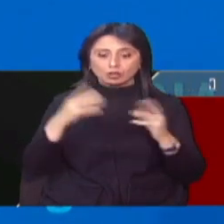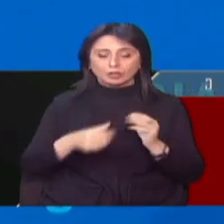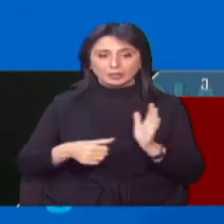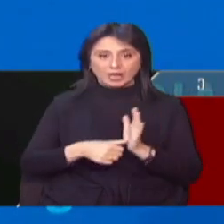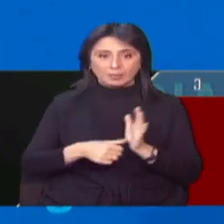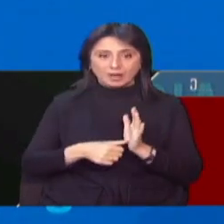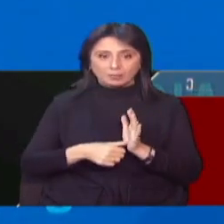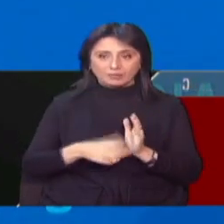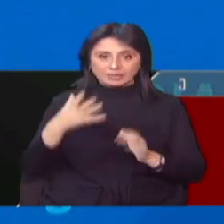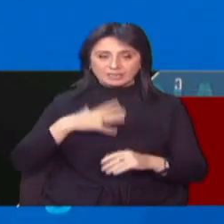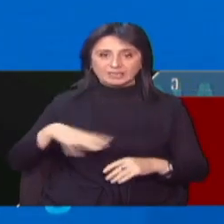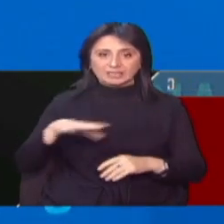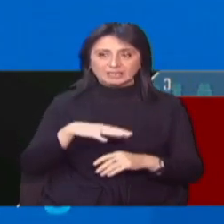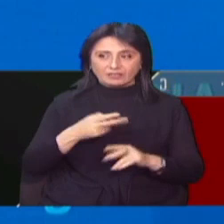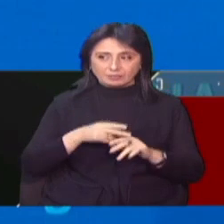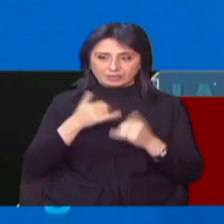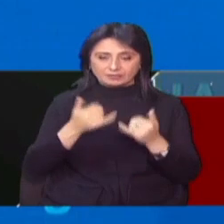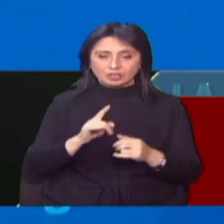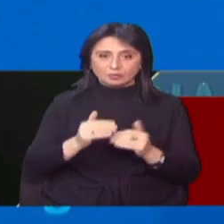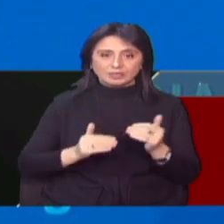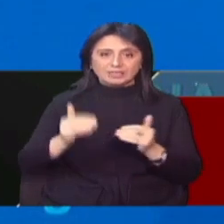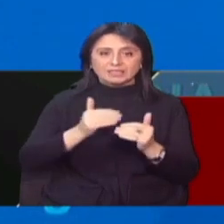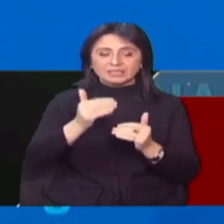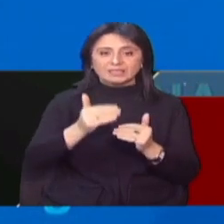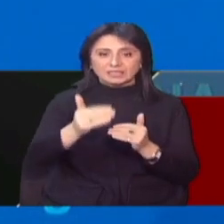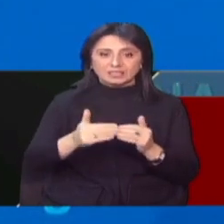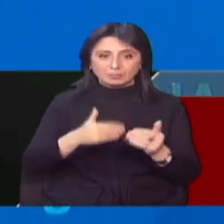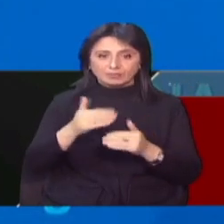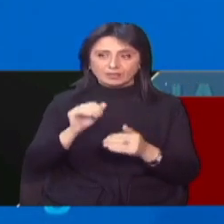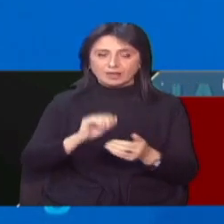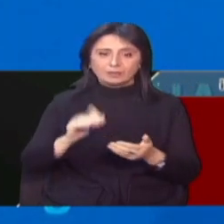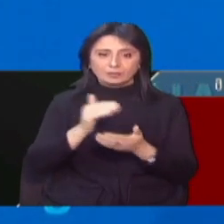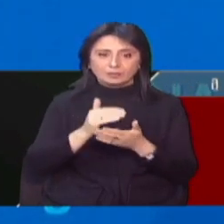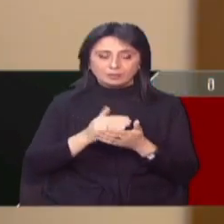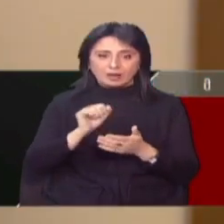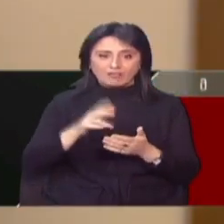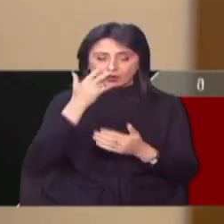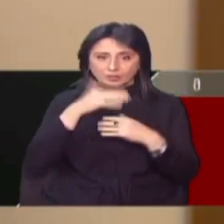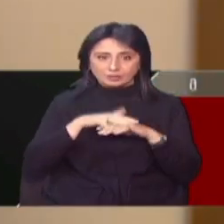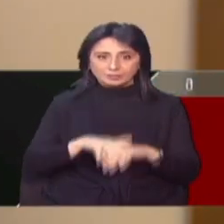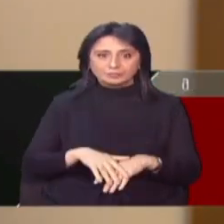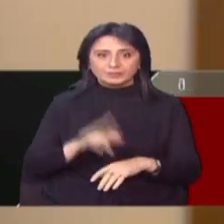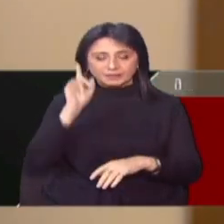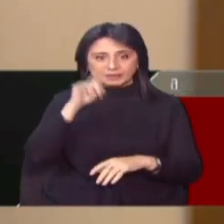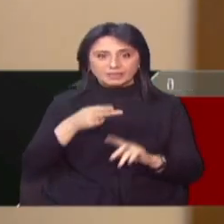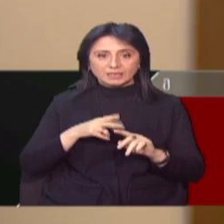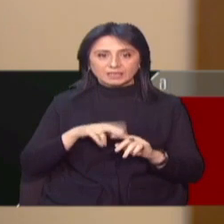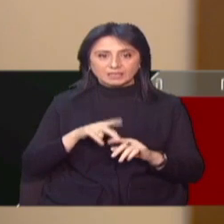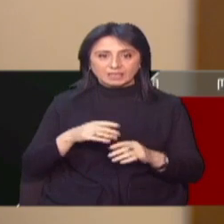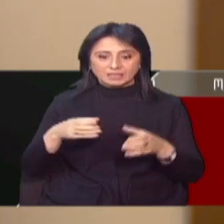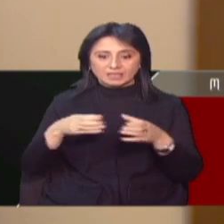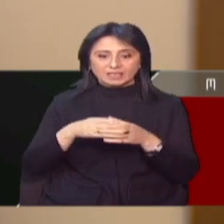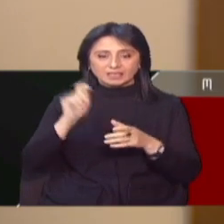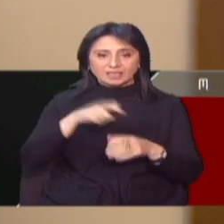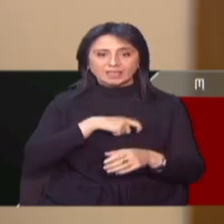ეხმარება საქართველოს იმისთვის რომ წინ წაიწიოს ევროპული ინტეგრაციის გზაზე იცით რომ ეს დელეგაცია